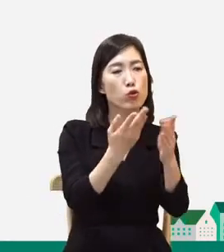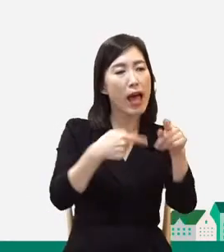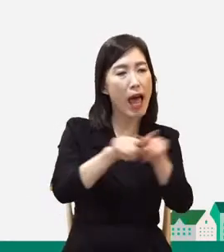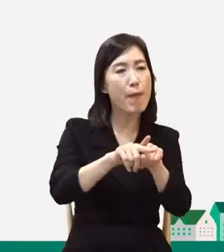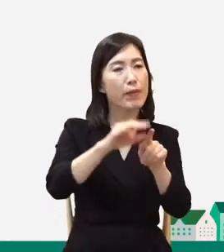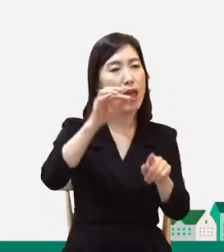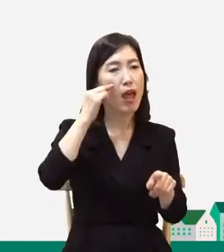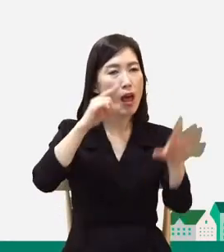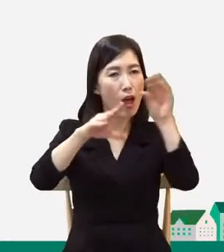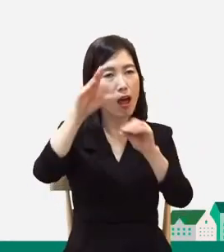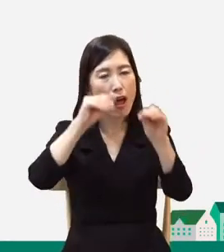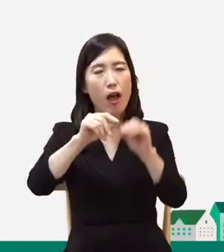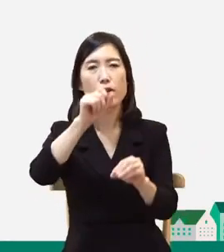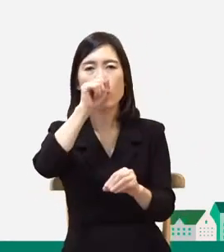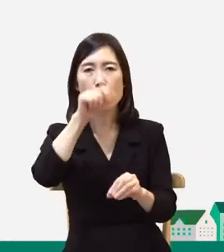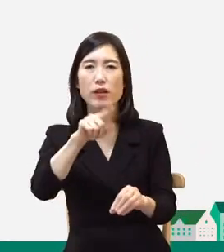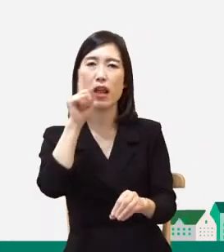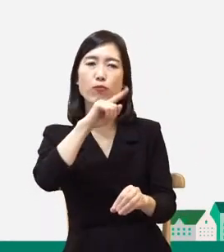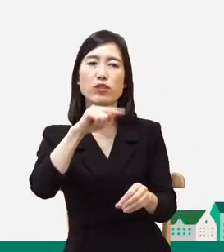생각됩니다.